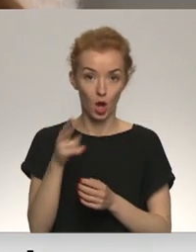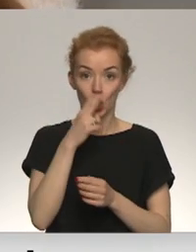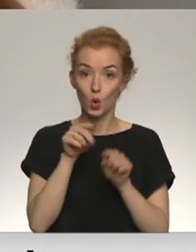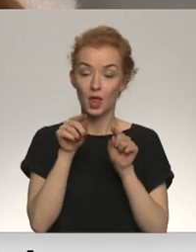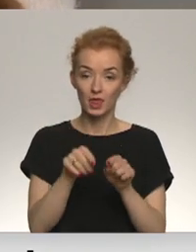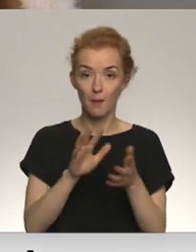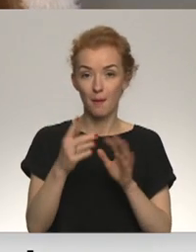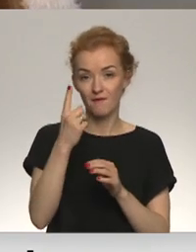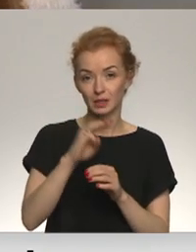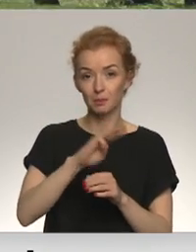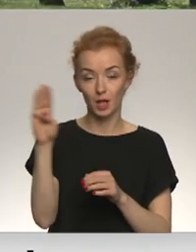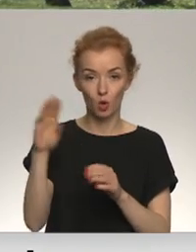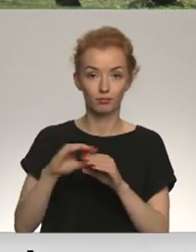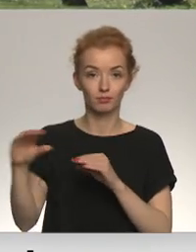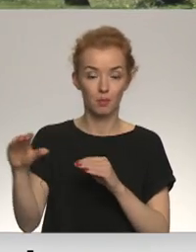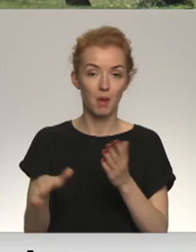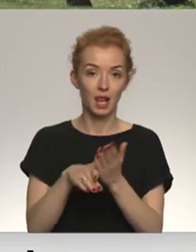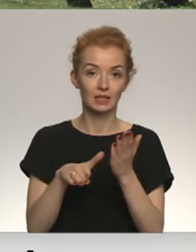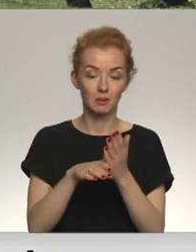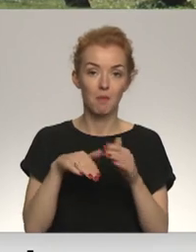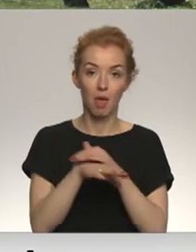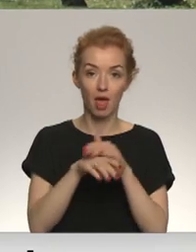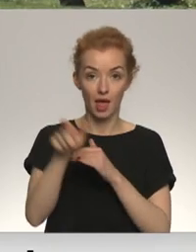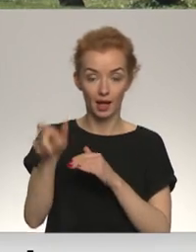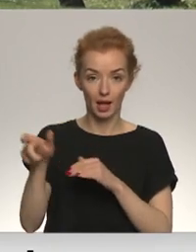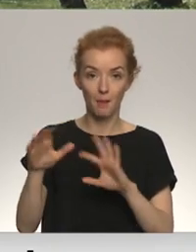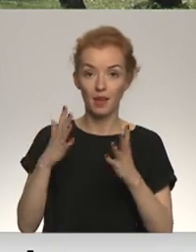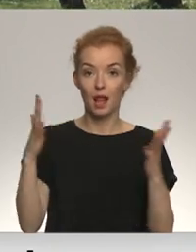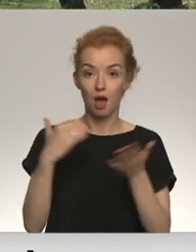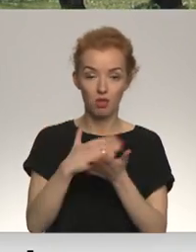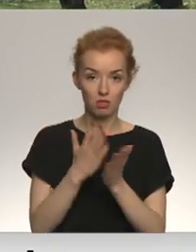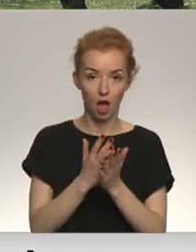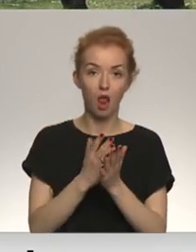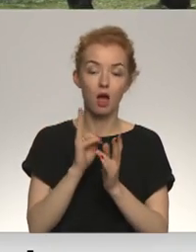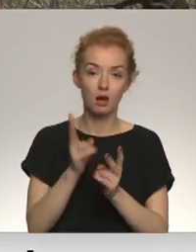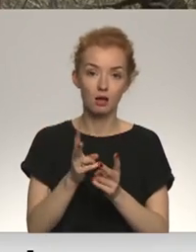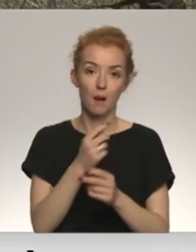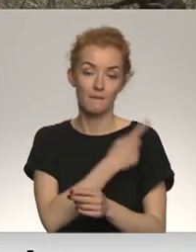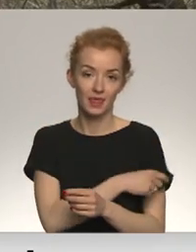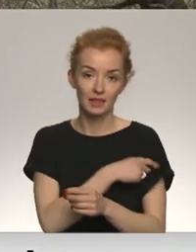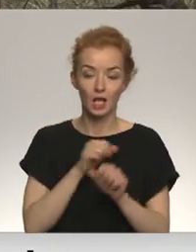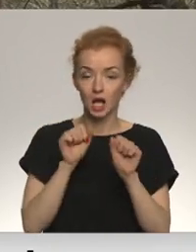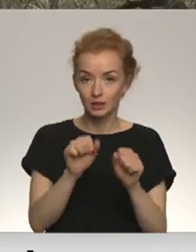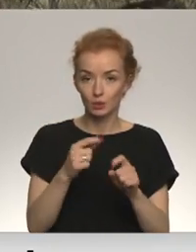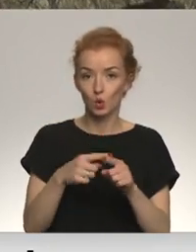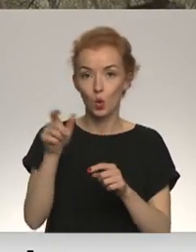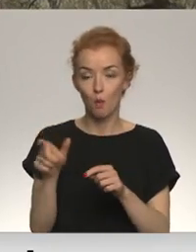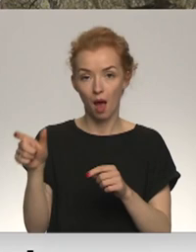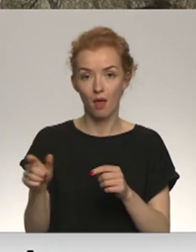ap miljons eiro novirzīti palīdzībai kara bēgļiem, bet lielākā daļa kā humānā medicīnas un aizsardzības